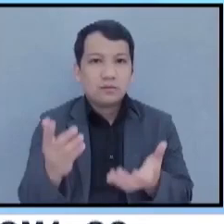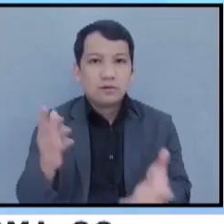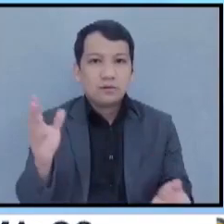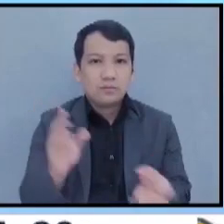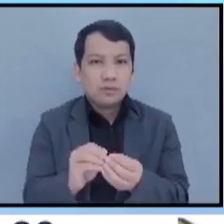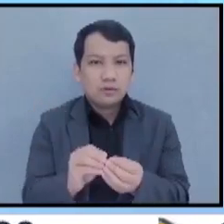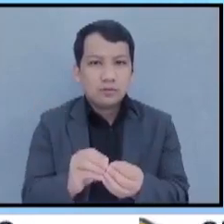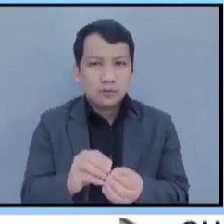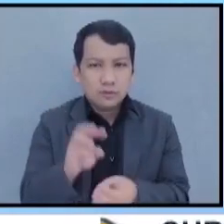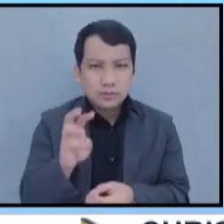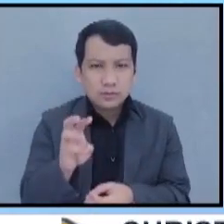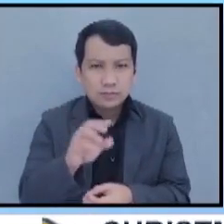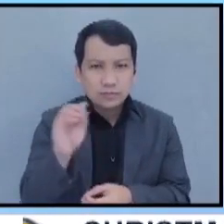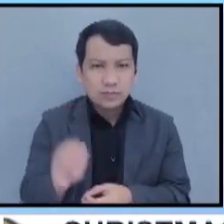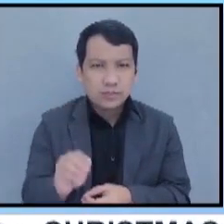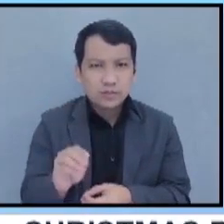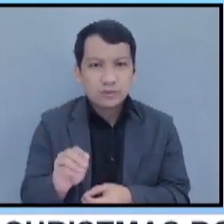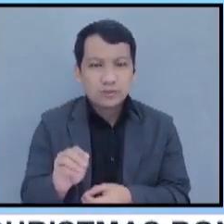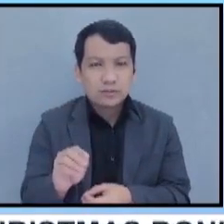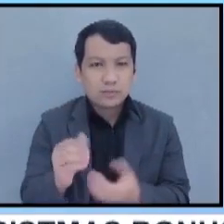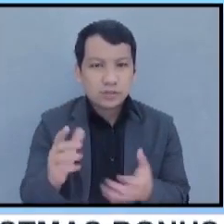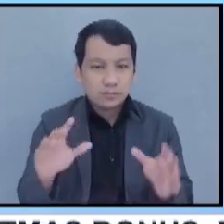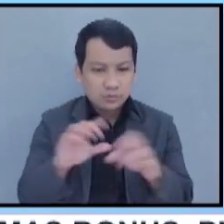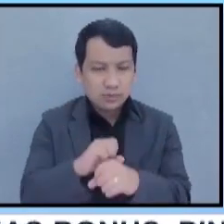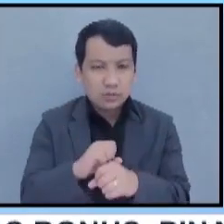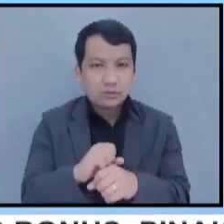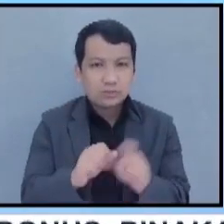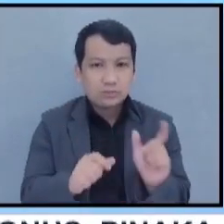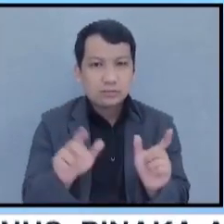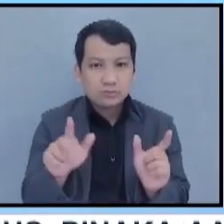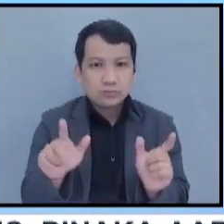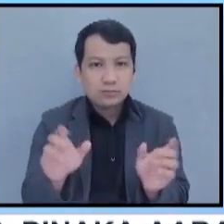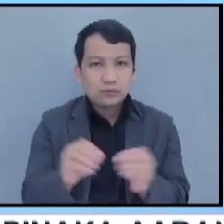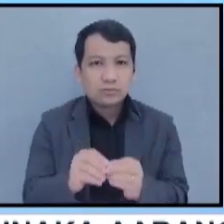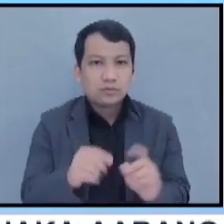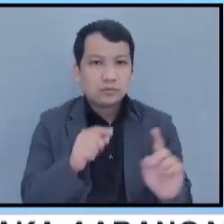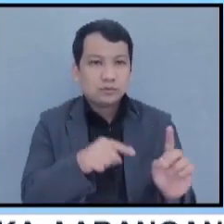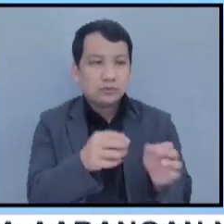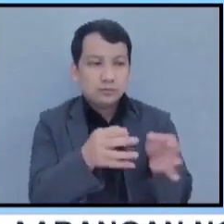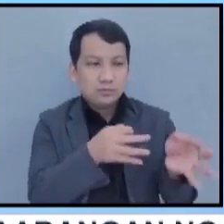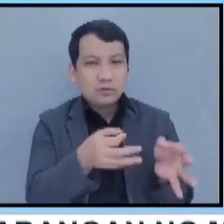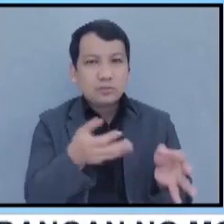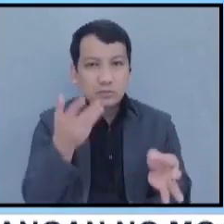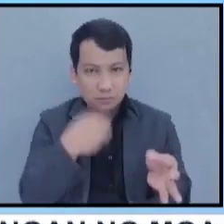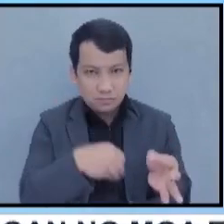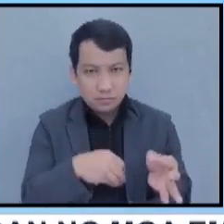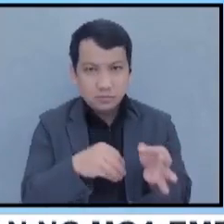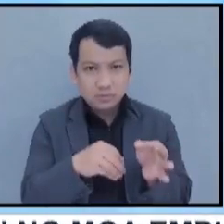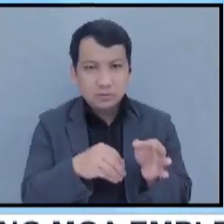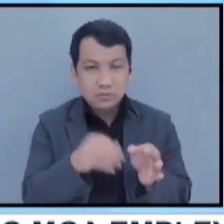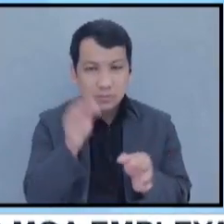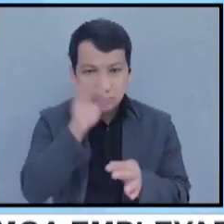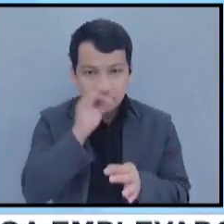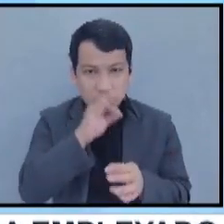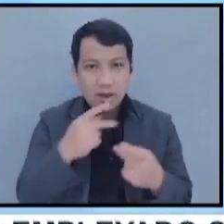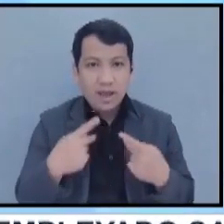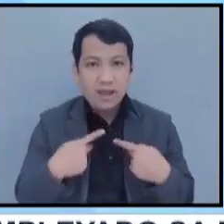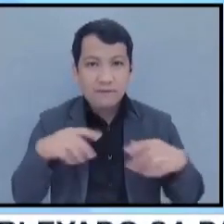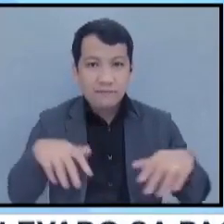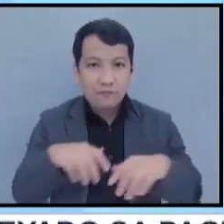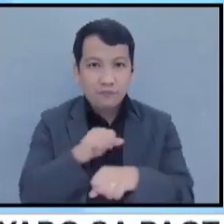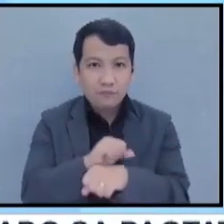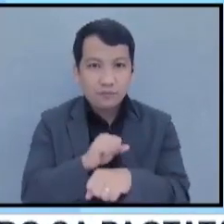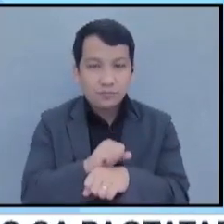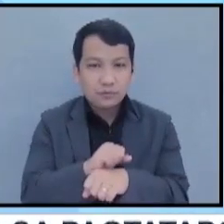sa pagtatapos ng 2023. Paliwanag pa ni E. De Leon, naging maganda ang bilang ng mga Pilipinong mayroong trabaho at mataas